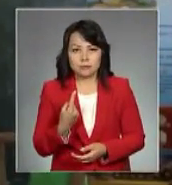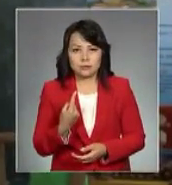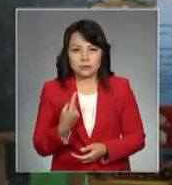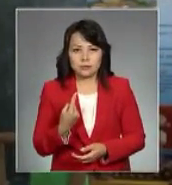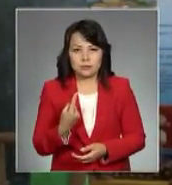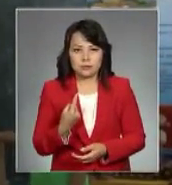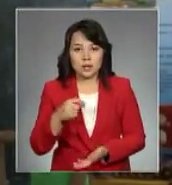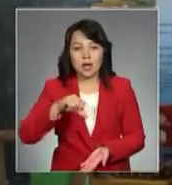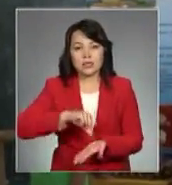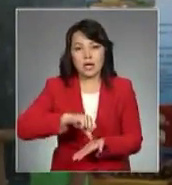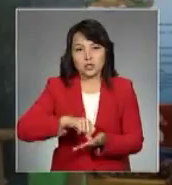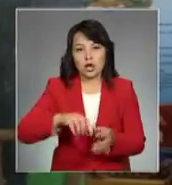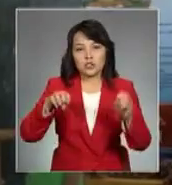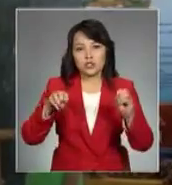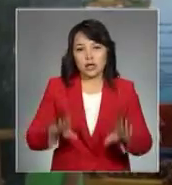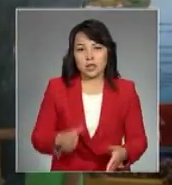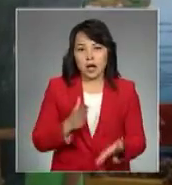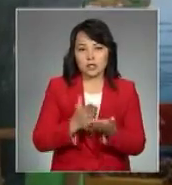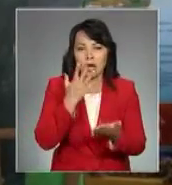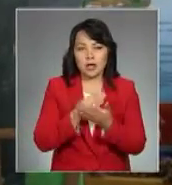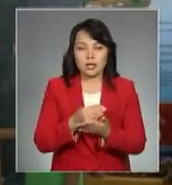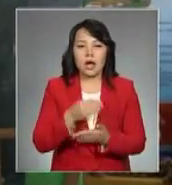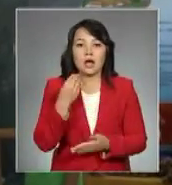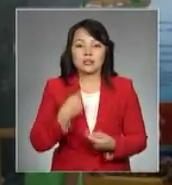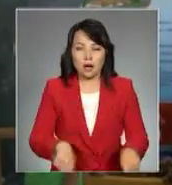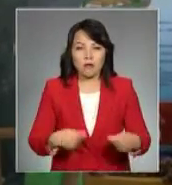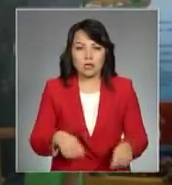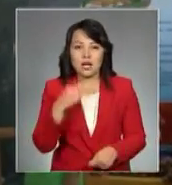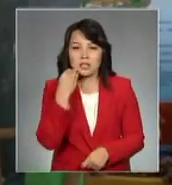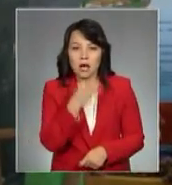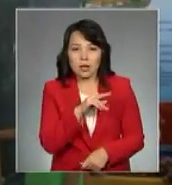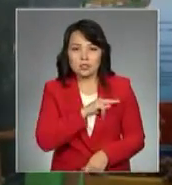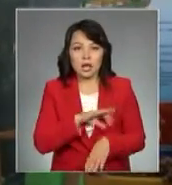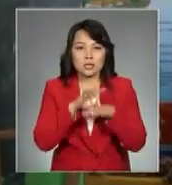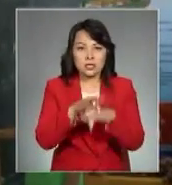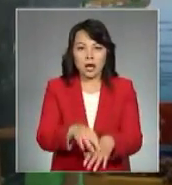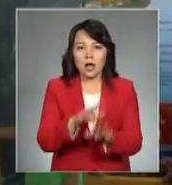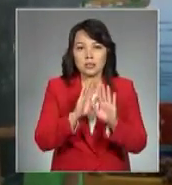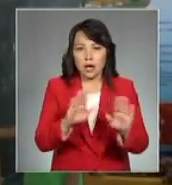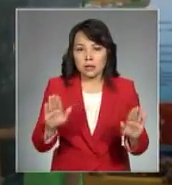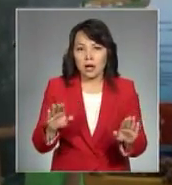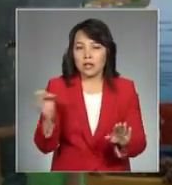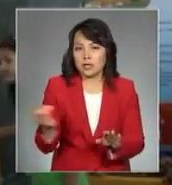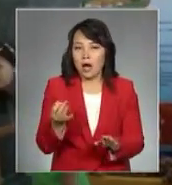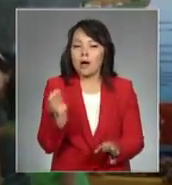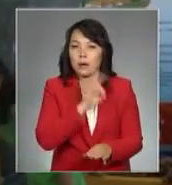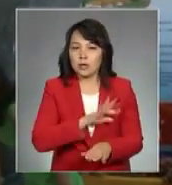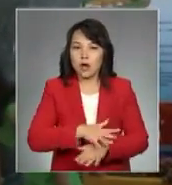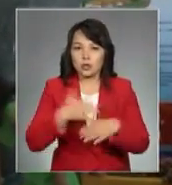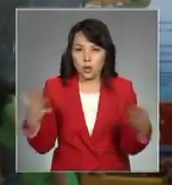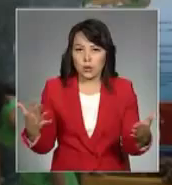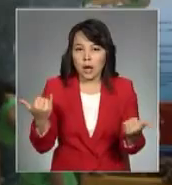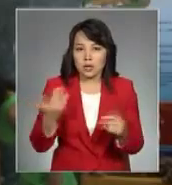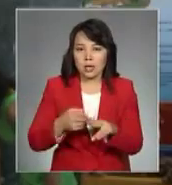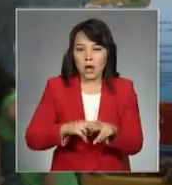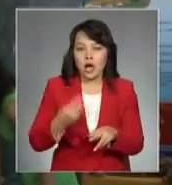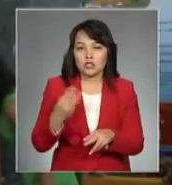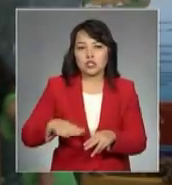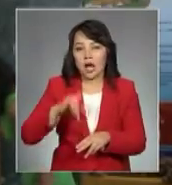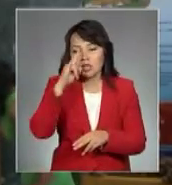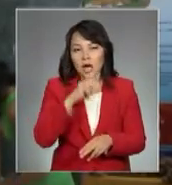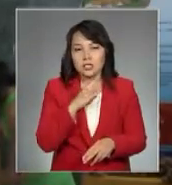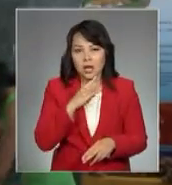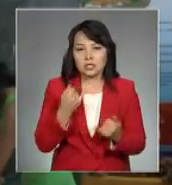жаңағы біз шешетін мәселелер ол тауардың сапасы болып отырған жағдайда бұл көрменің пайдасы өте зор. Біздің жалпы Шығыс